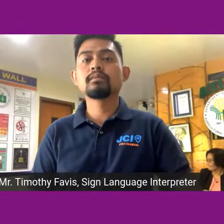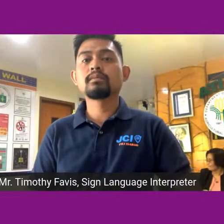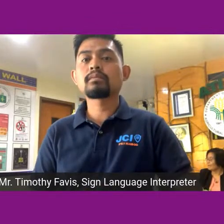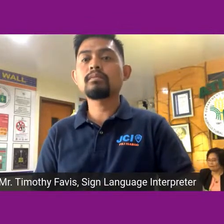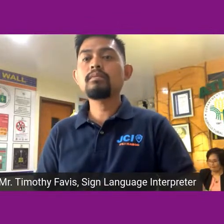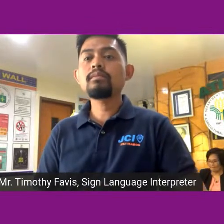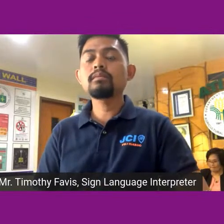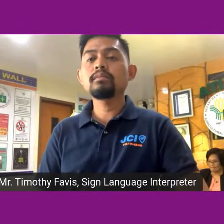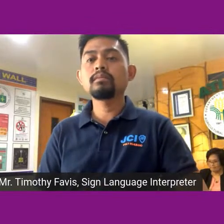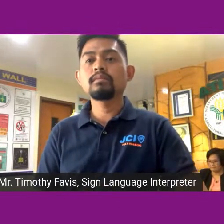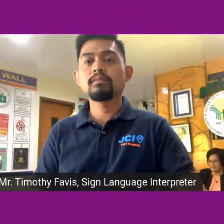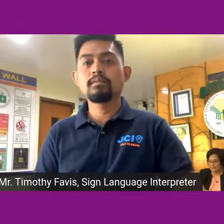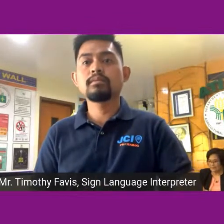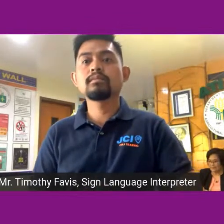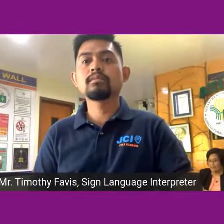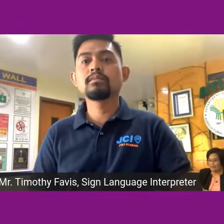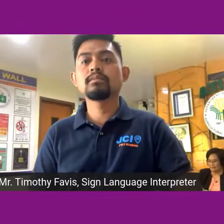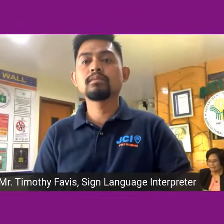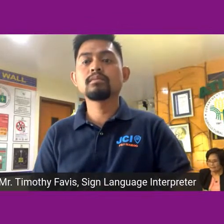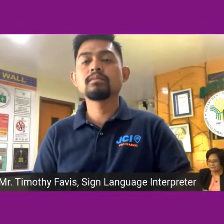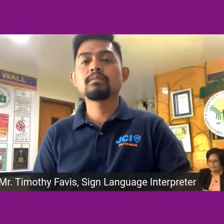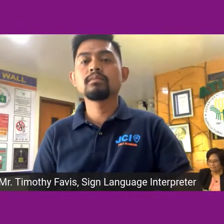Next one. Presentation ako sa